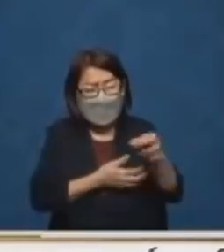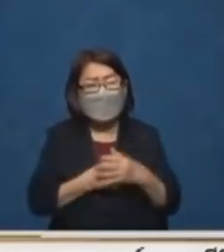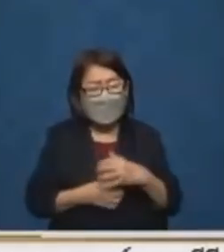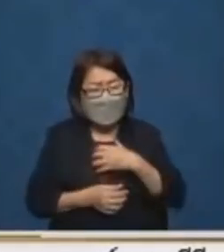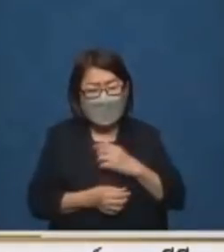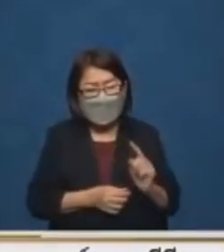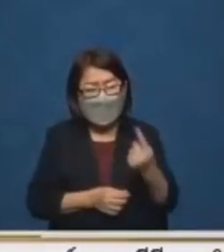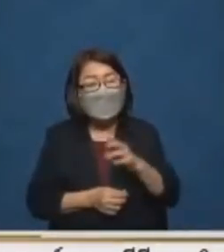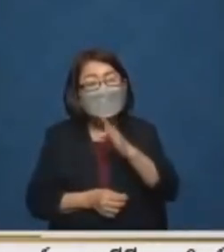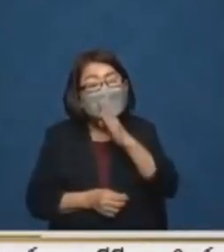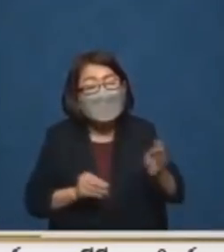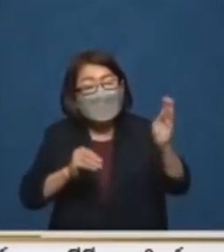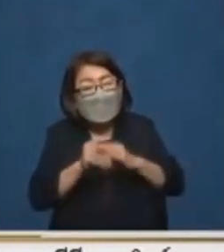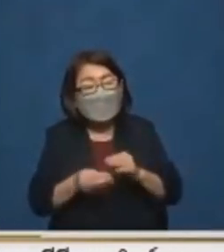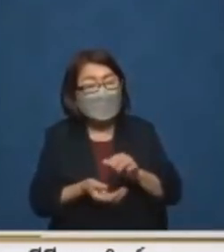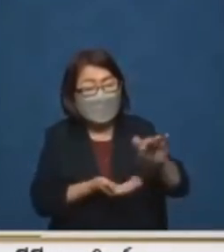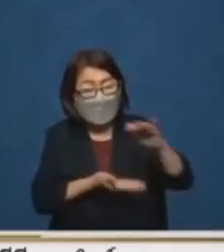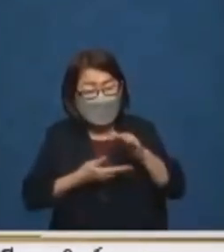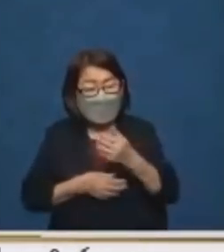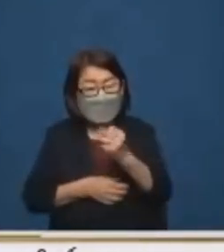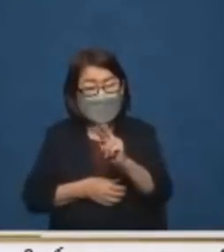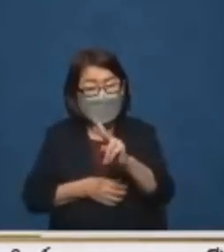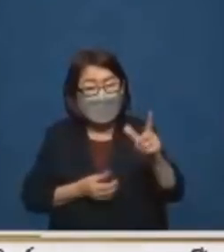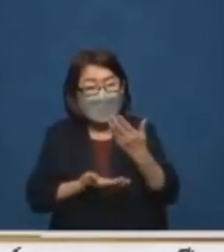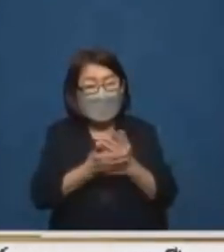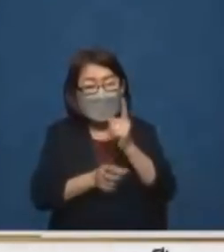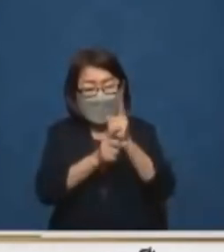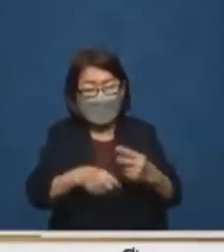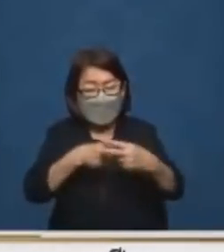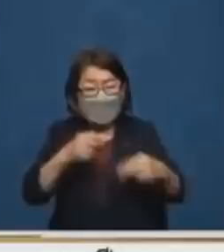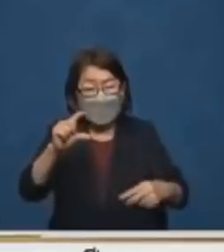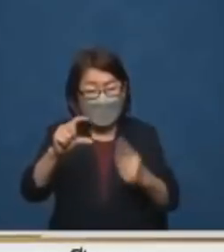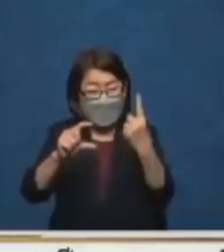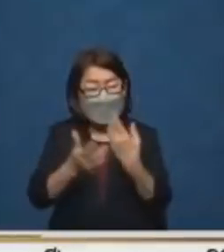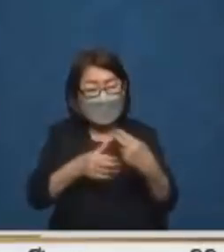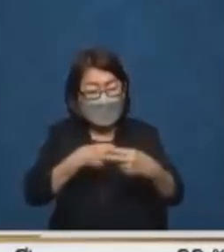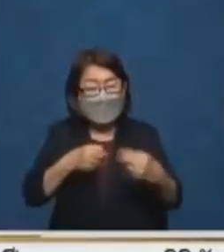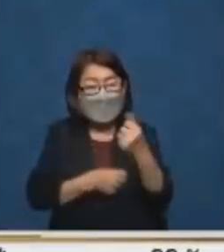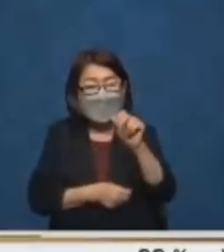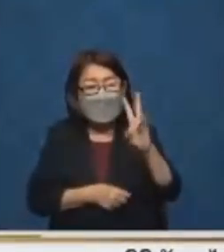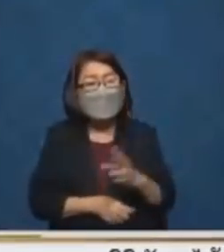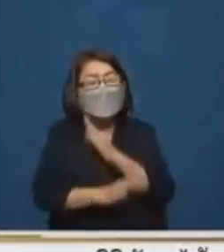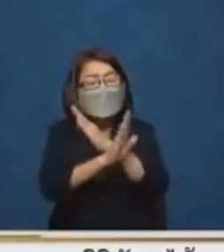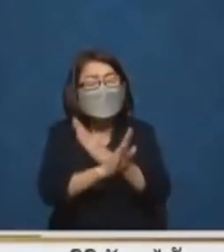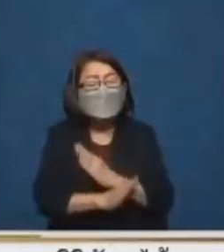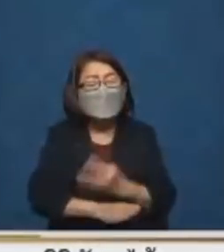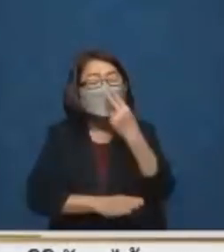ถ้าซื้ออี 12 ลานดส ในราคาดสแล 17 บาทท่านประทานลองคูณ ลกครบ ผลประโยชจะไดเทาไ่